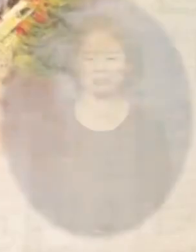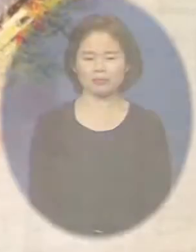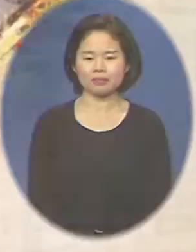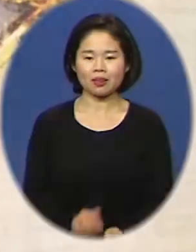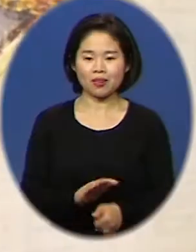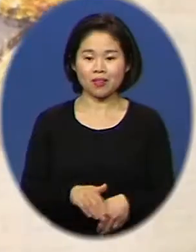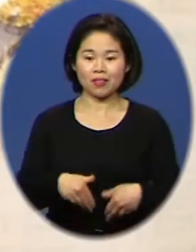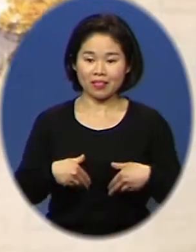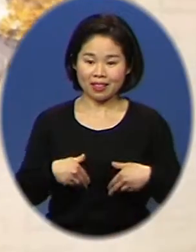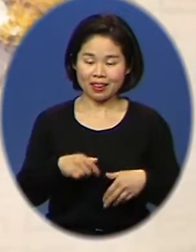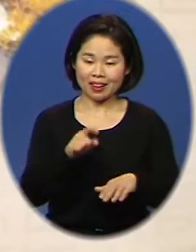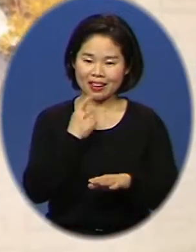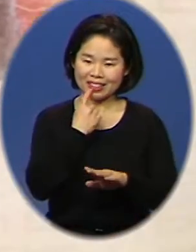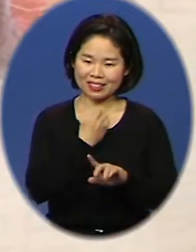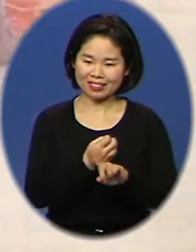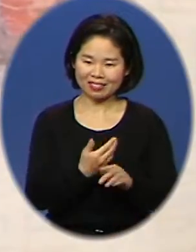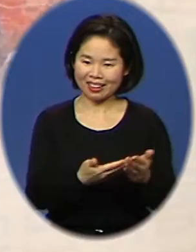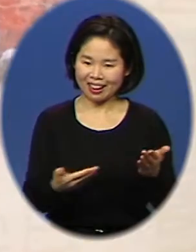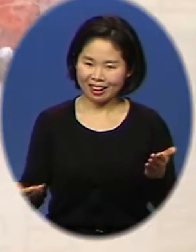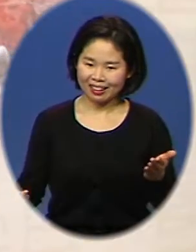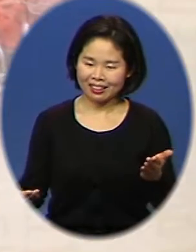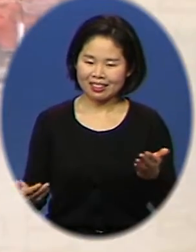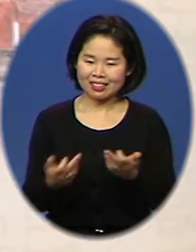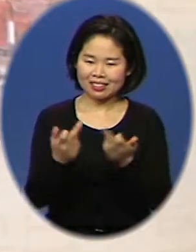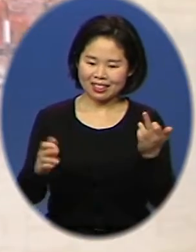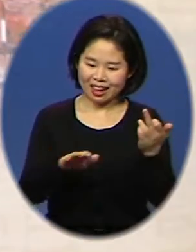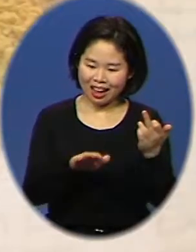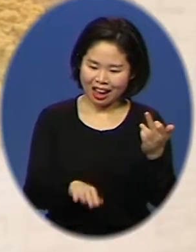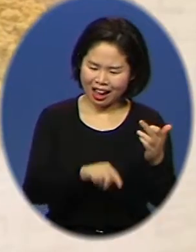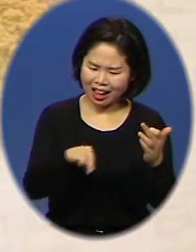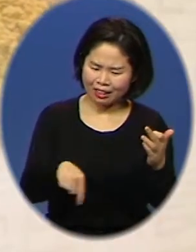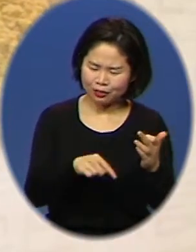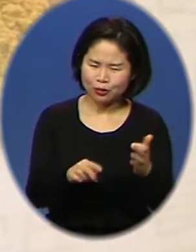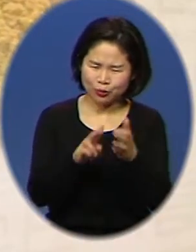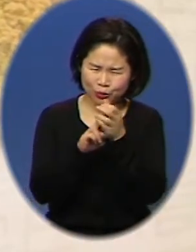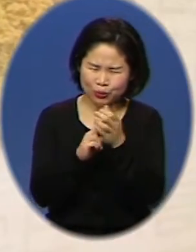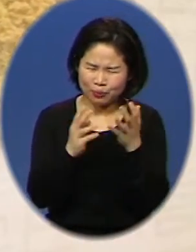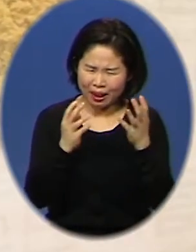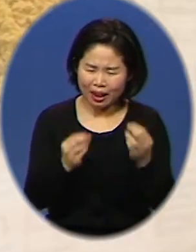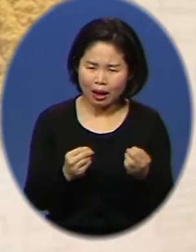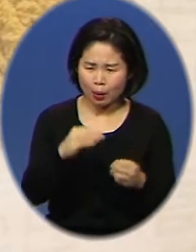조남의 금강. 산 안에 숨겨진 것이 무궁무진한 내장산.